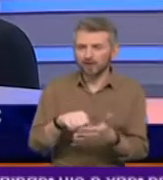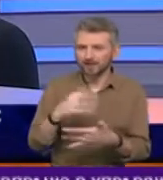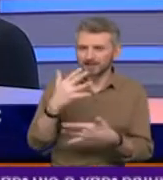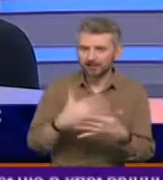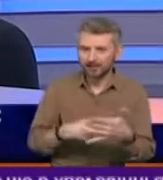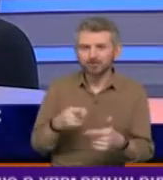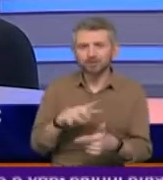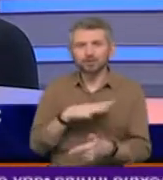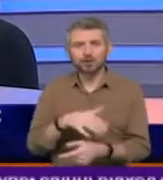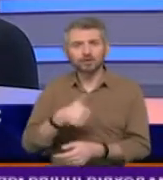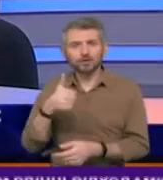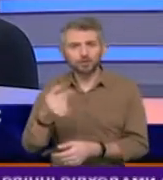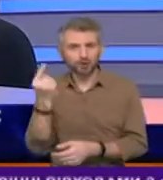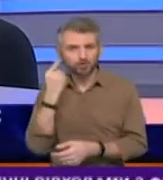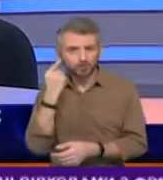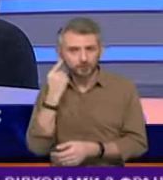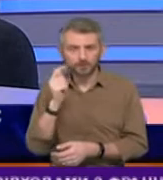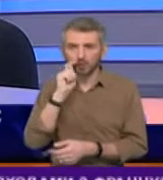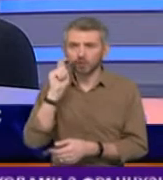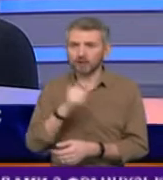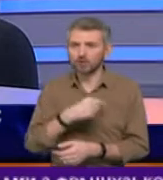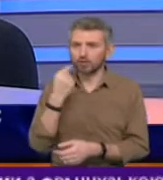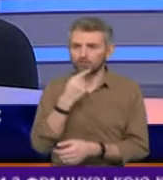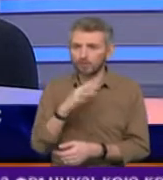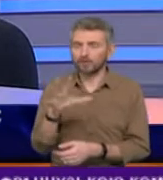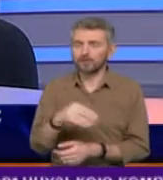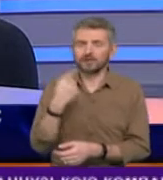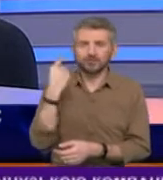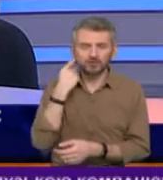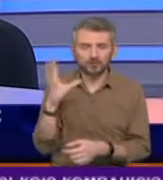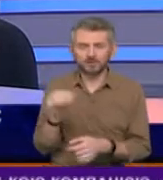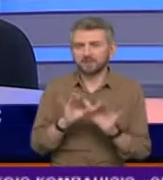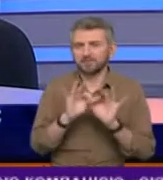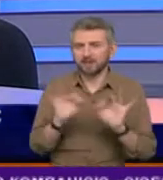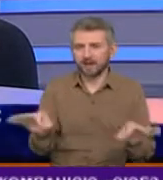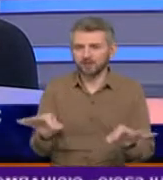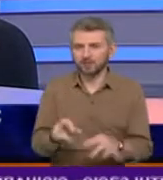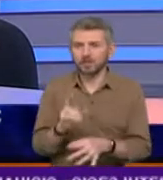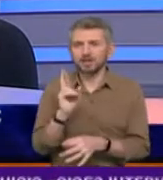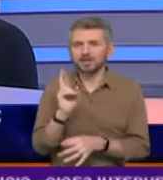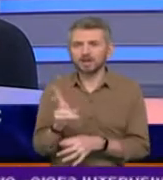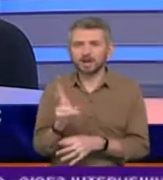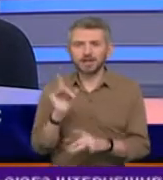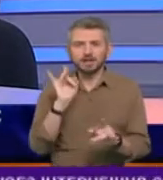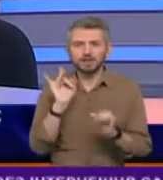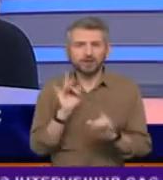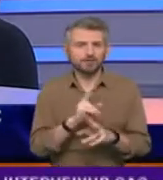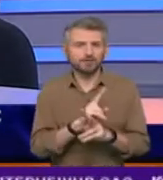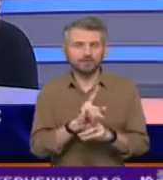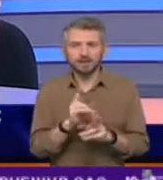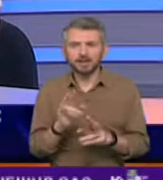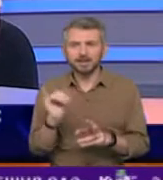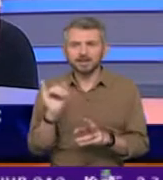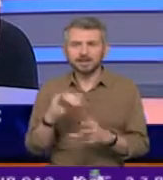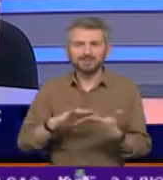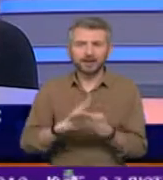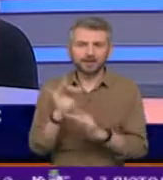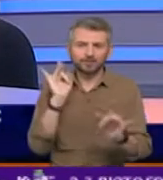роком відрізняється не сильно. Це, знову ж таки, наша апроксимація через те, що реєстрація почалася буквально 5 числа. І тими звичайно, вона скільки